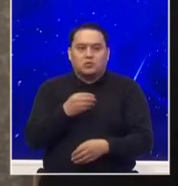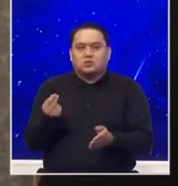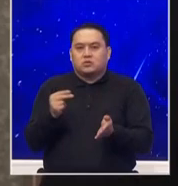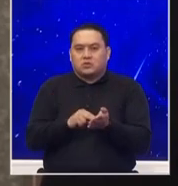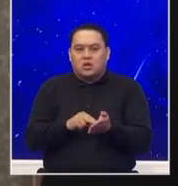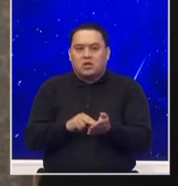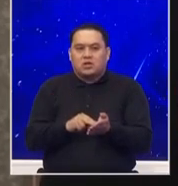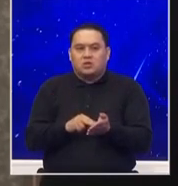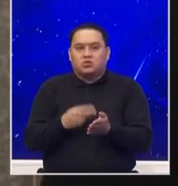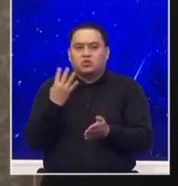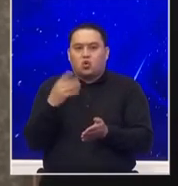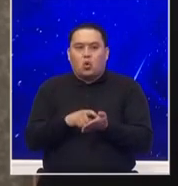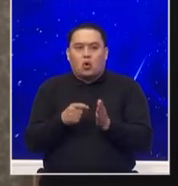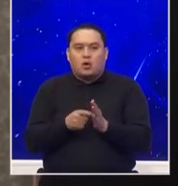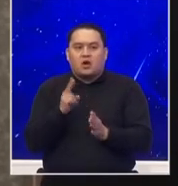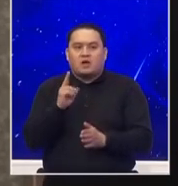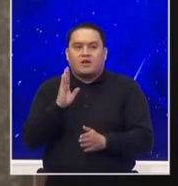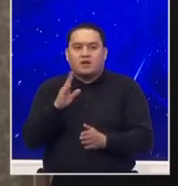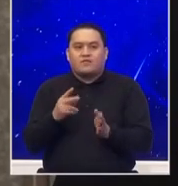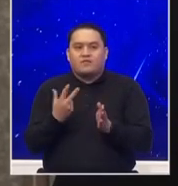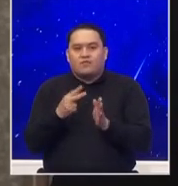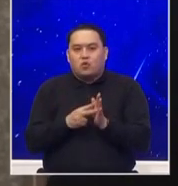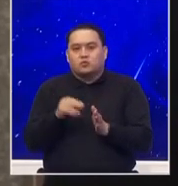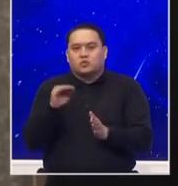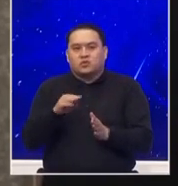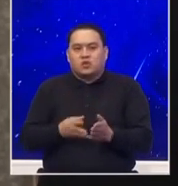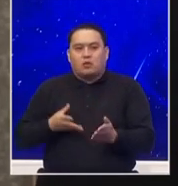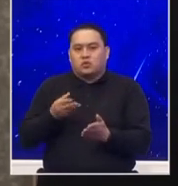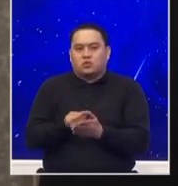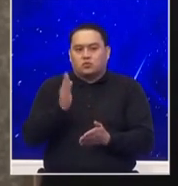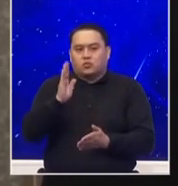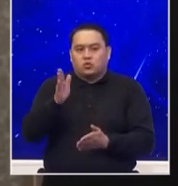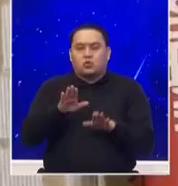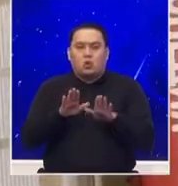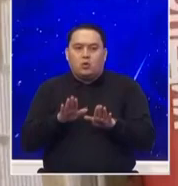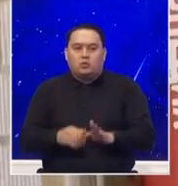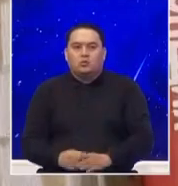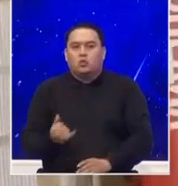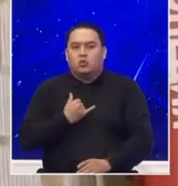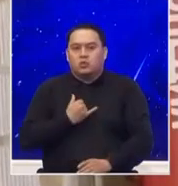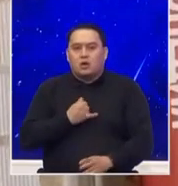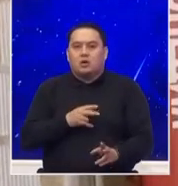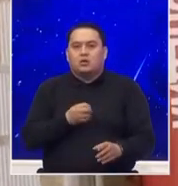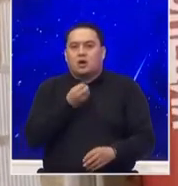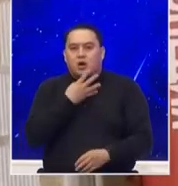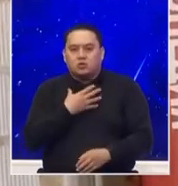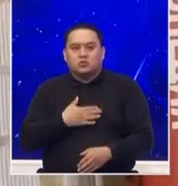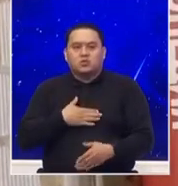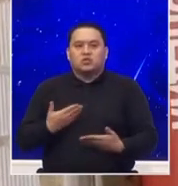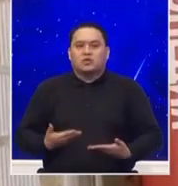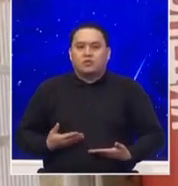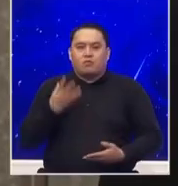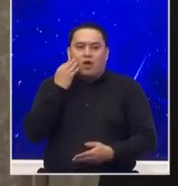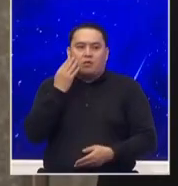устраивают. Вот у меня 4-комнатная квартира, я 8 тысяч в этот месяц буду оплачивать только. У нас очень сейчас хорошо, мы живем как